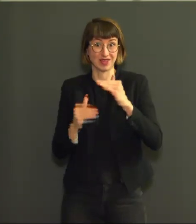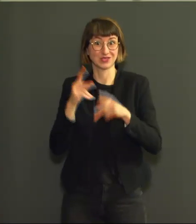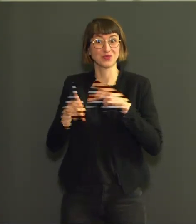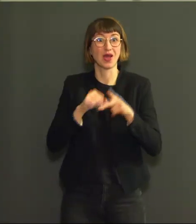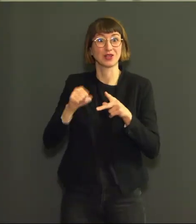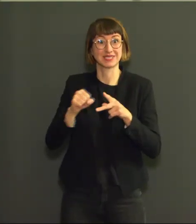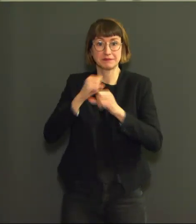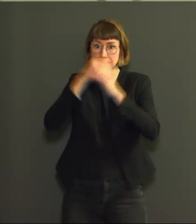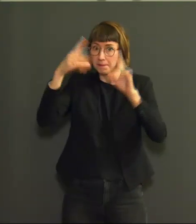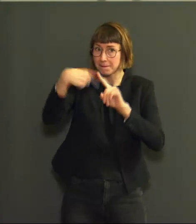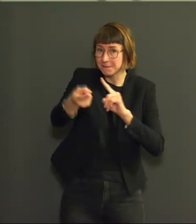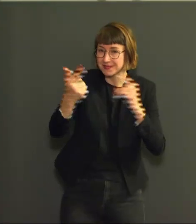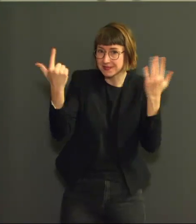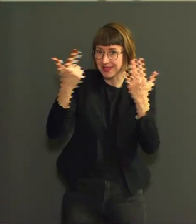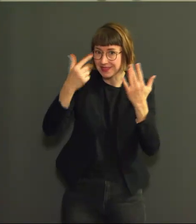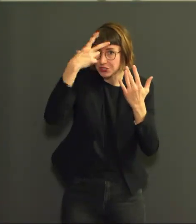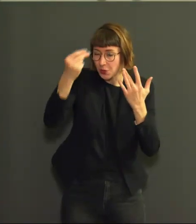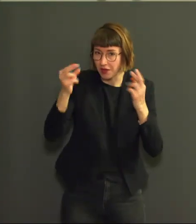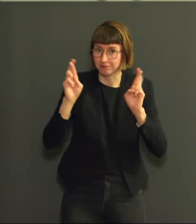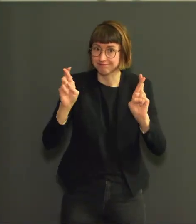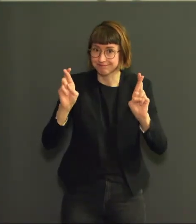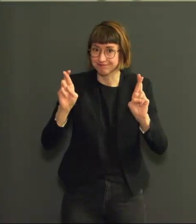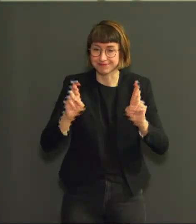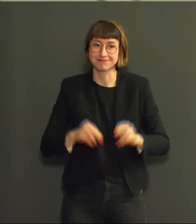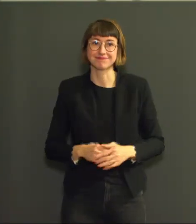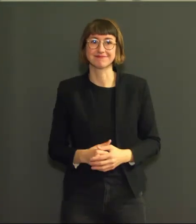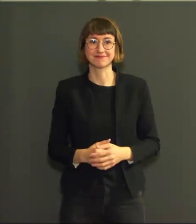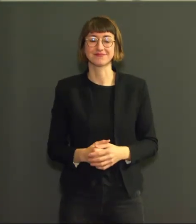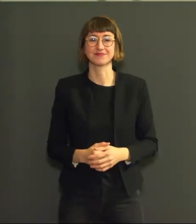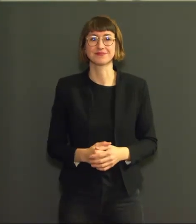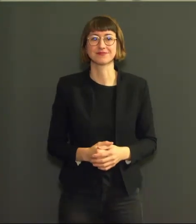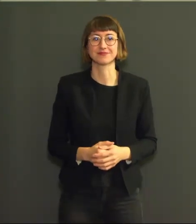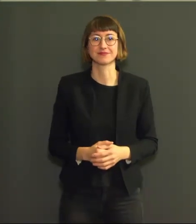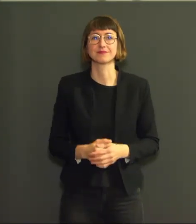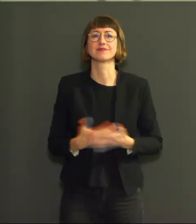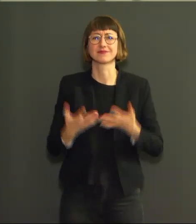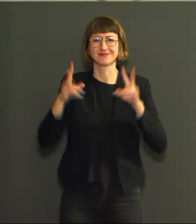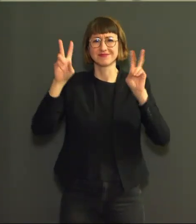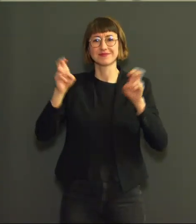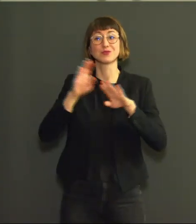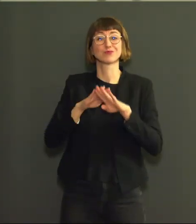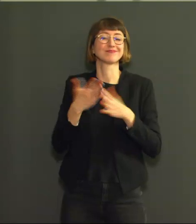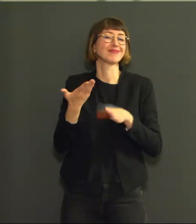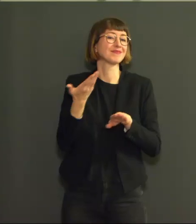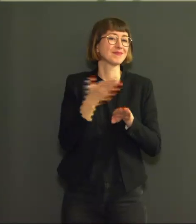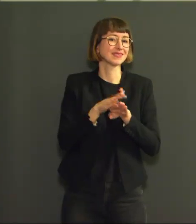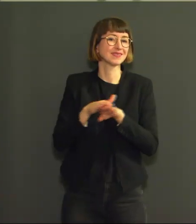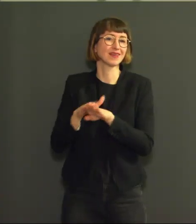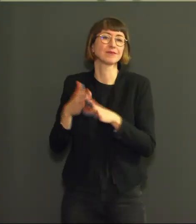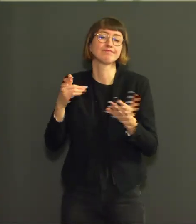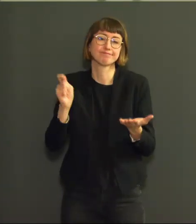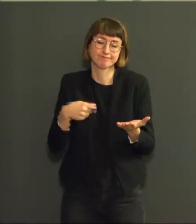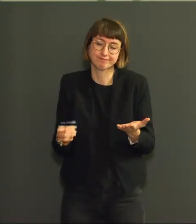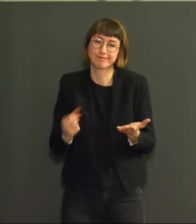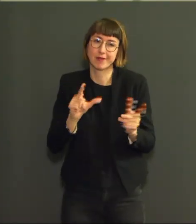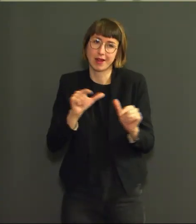Au niveau des décès, mais ces décès continuent à diminuer, nous déplorons actuellement 17 décès en